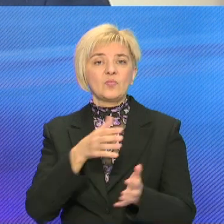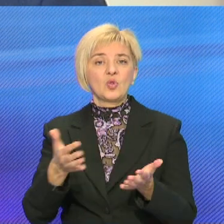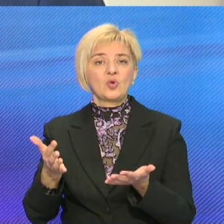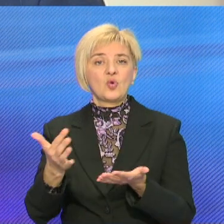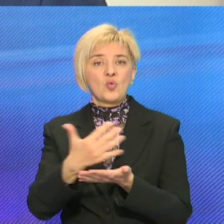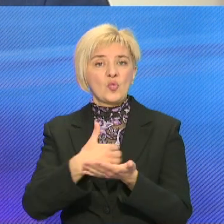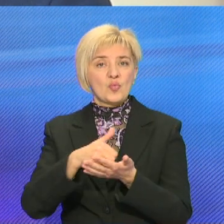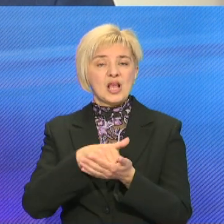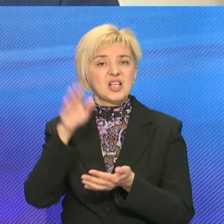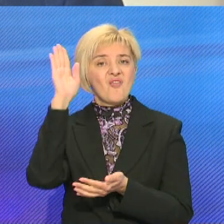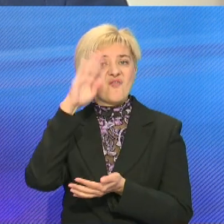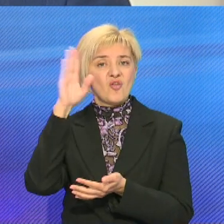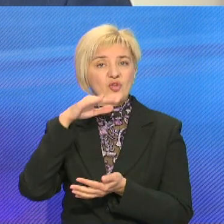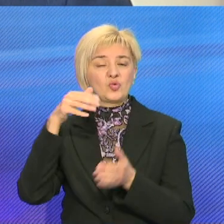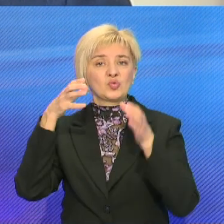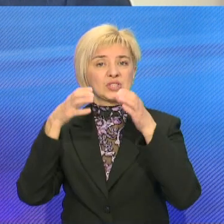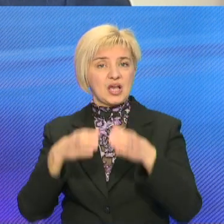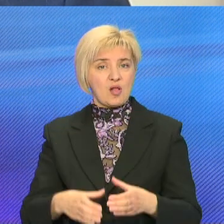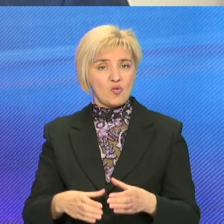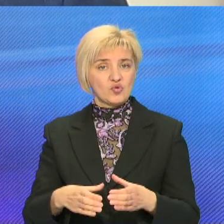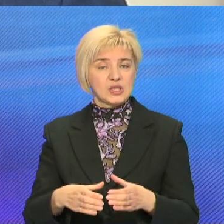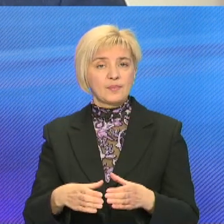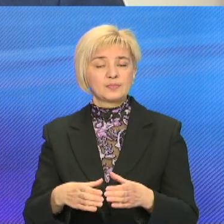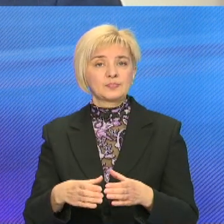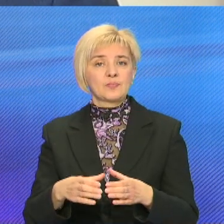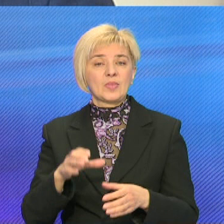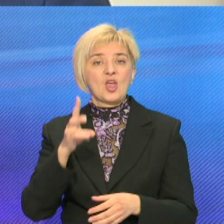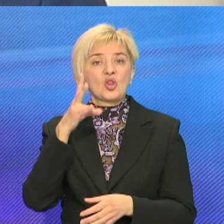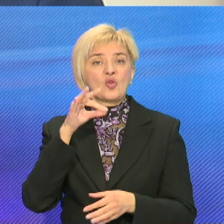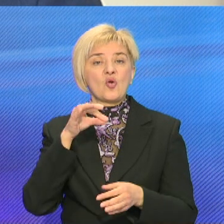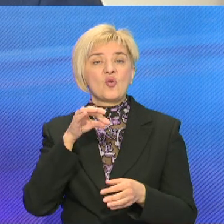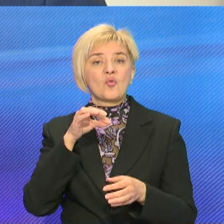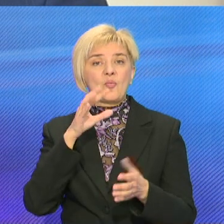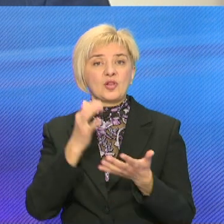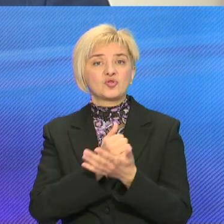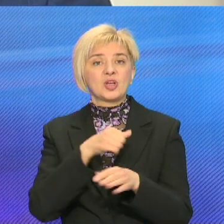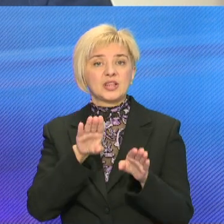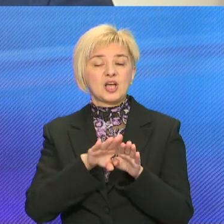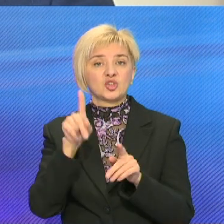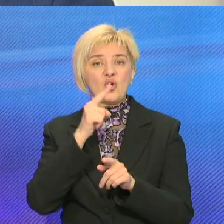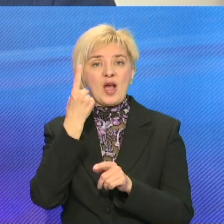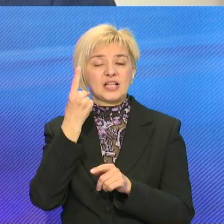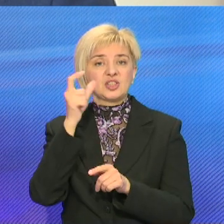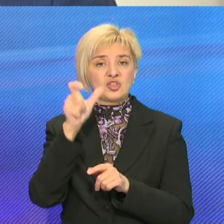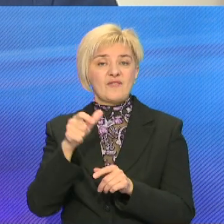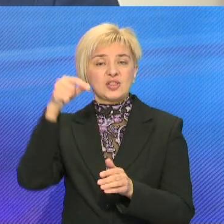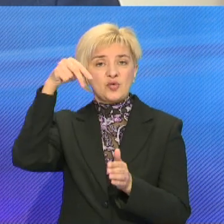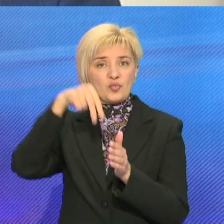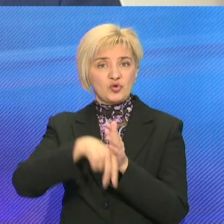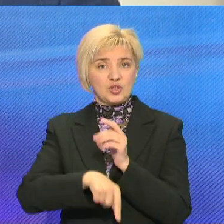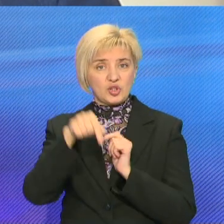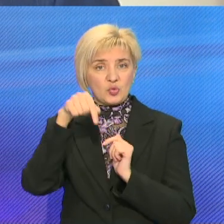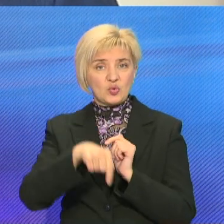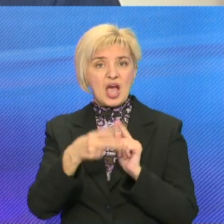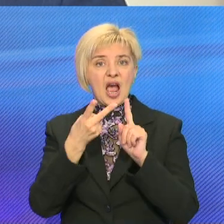откачать воду из канализационного колодца, но в то же время вышло так, что один из работников спустился туда, по всей видимости, а второй увидел,